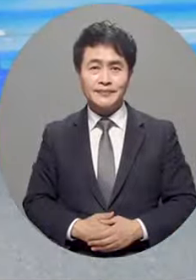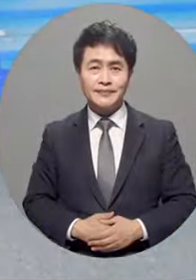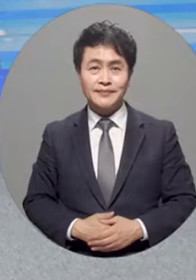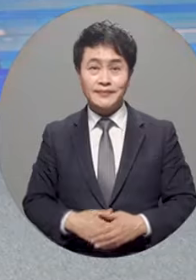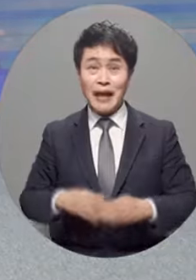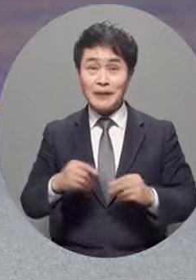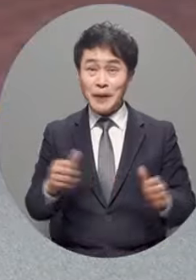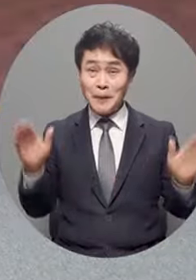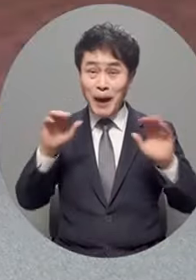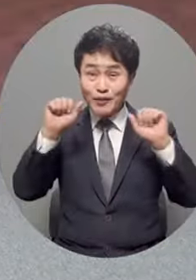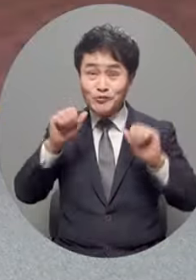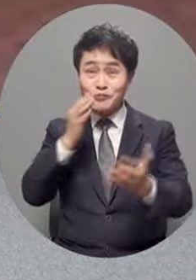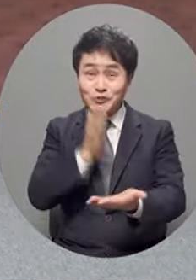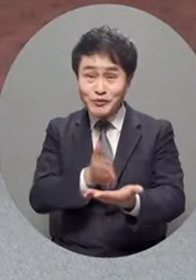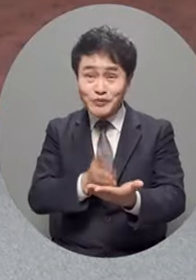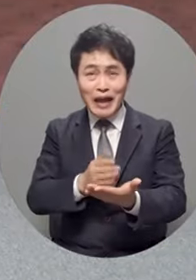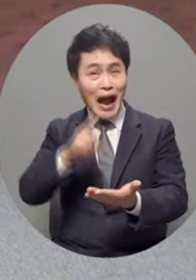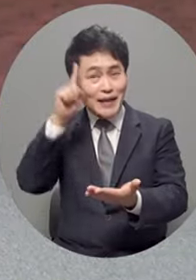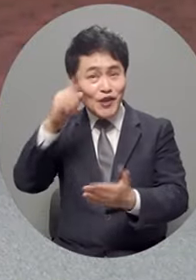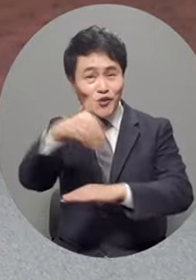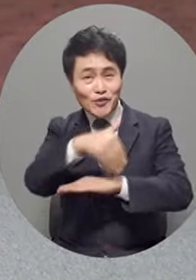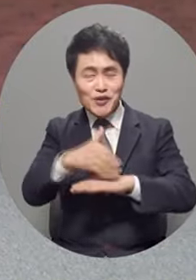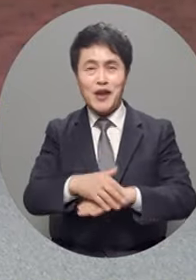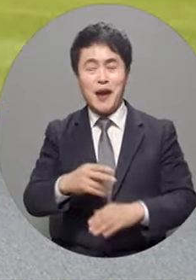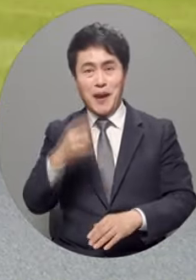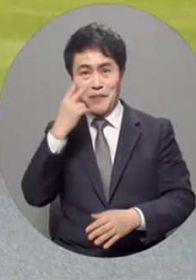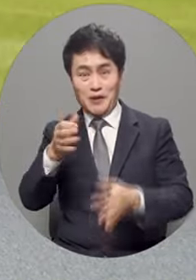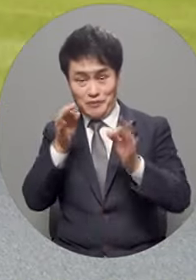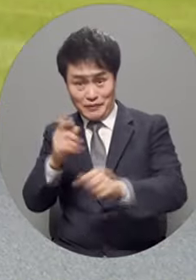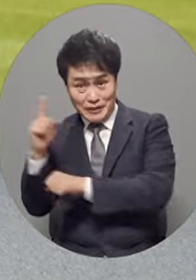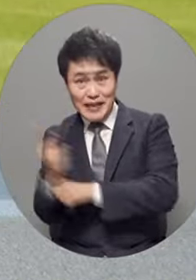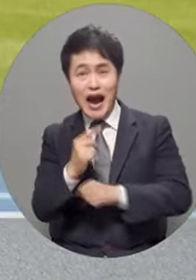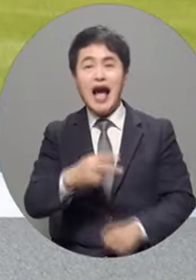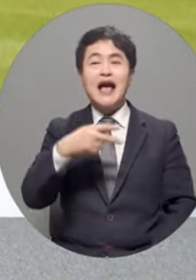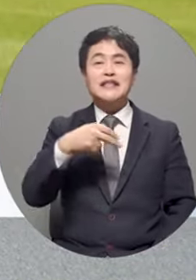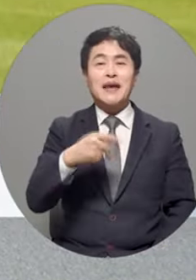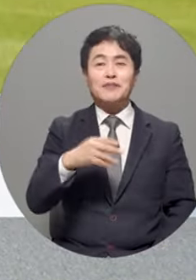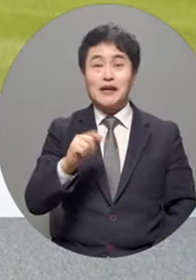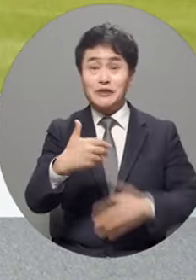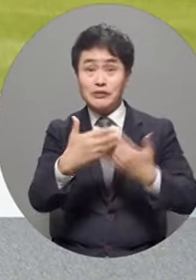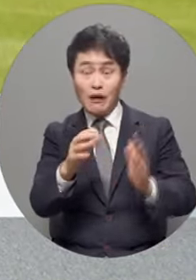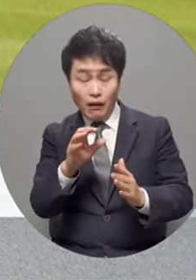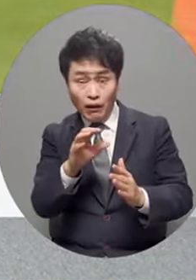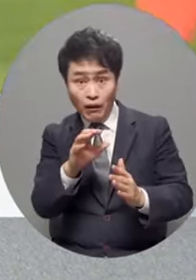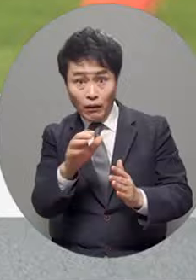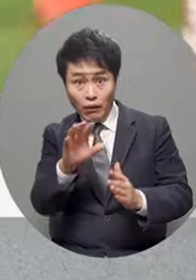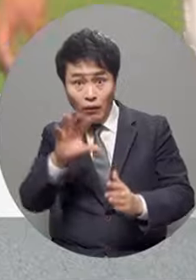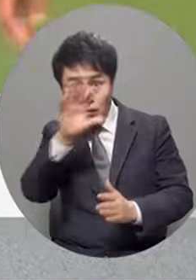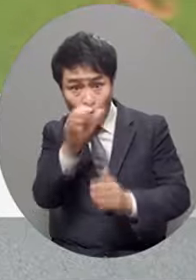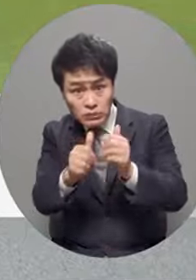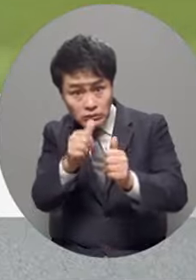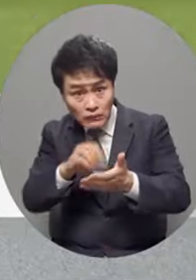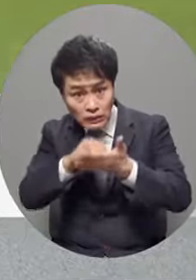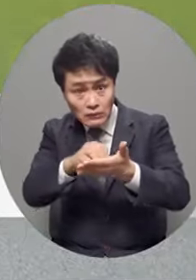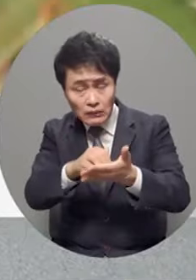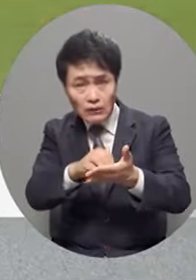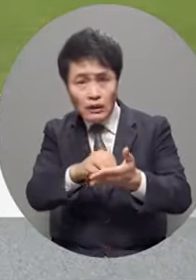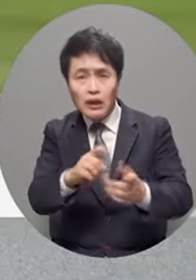토요일 밤 스포츠 뉴스입니다. 내일로 예정됐던 메이저리그 샌프란시스코 이정우 선수의 시범경기 데뷔전이 잠시 미뤄지게